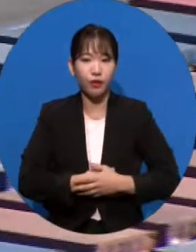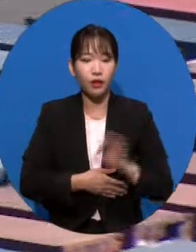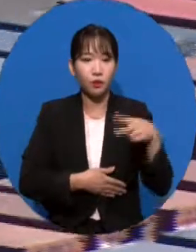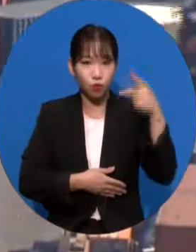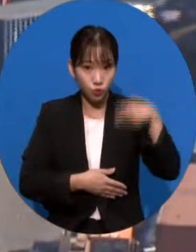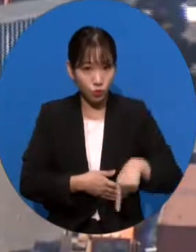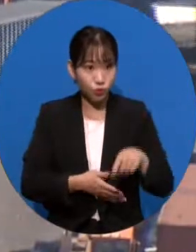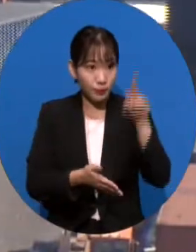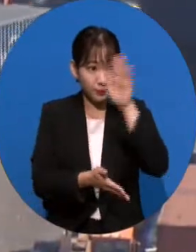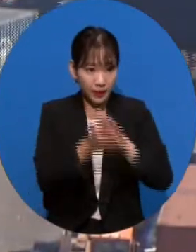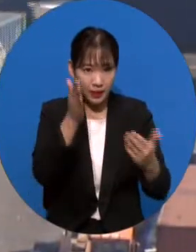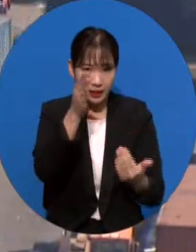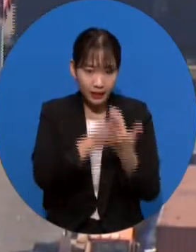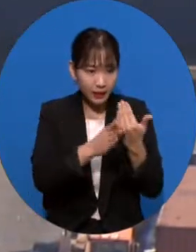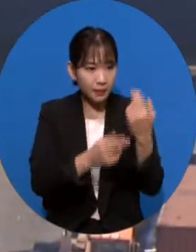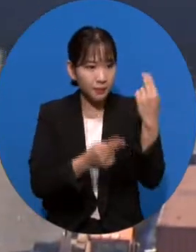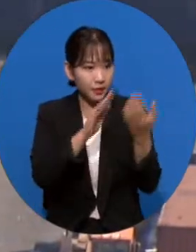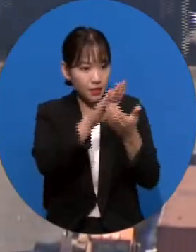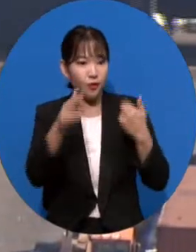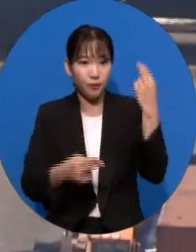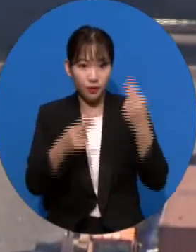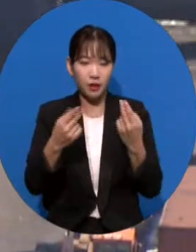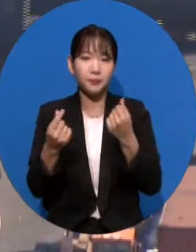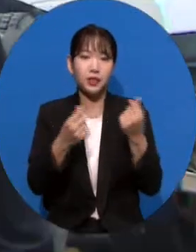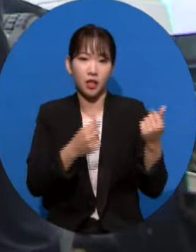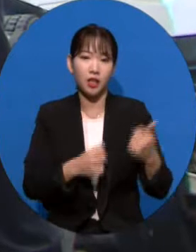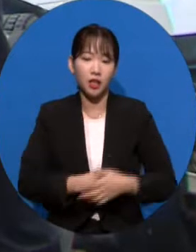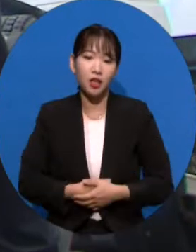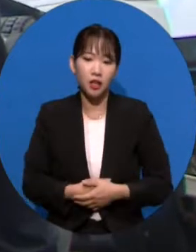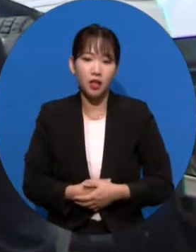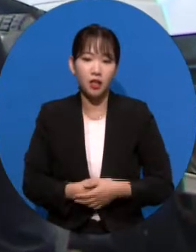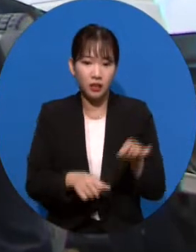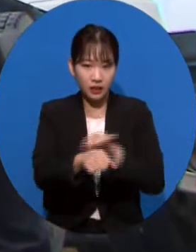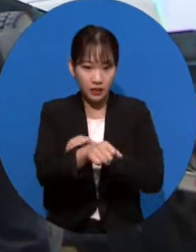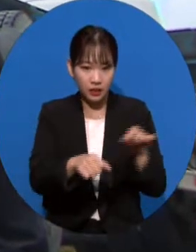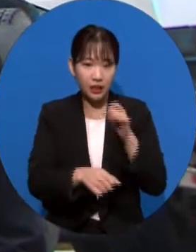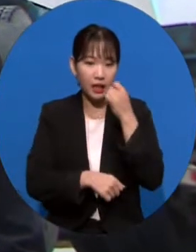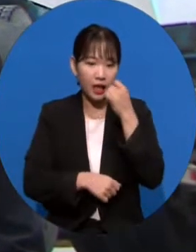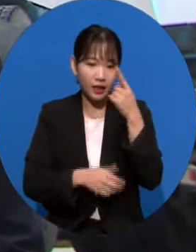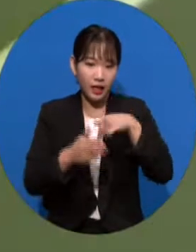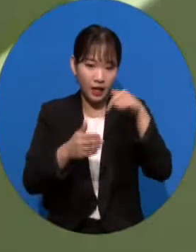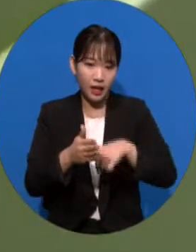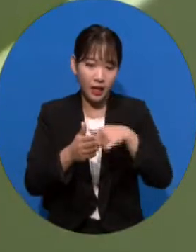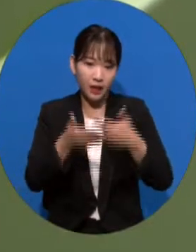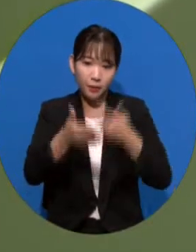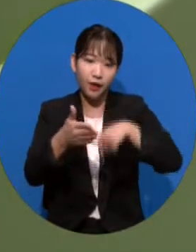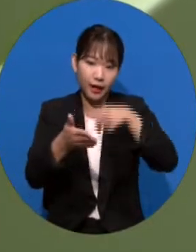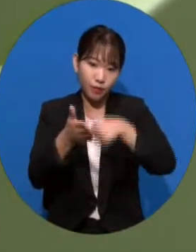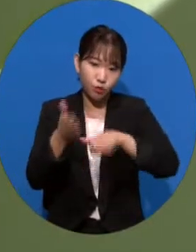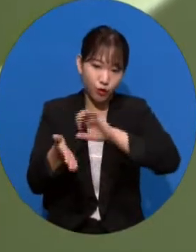수속 홍 금란이 발생하기 전과 비교해 비슷한 수준입니다 특히 함 날 에서 의 하역 장비 운용 해도